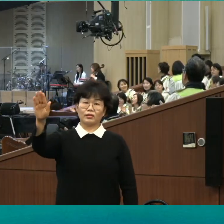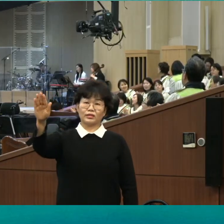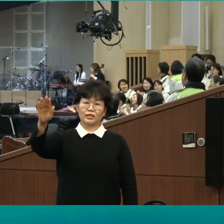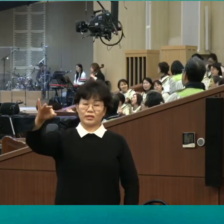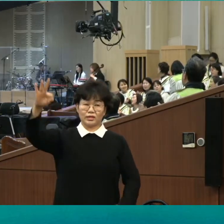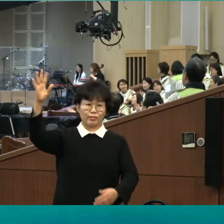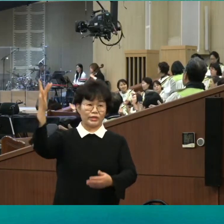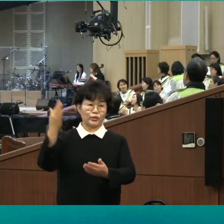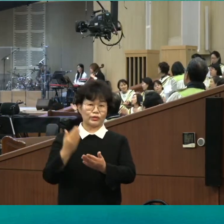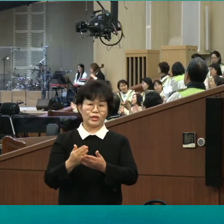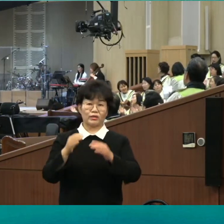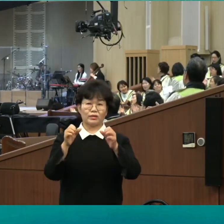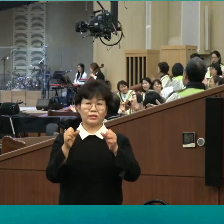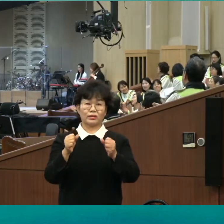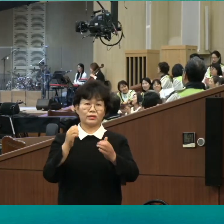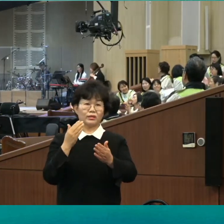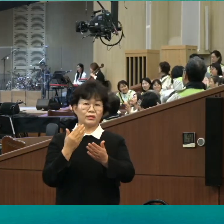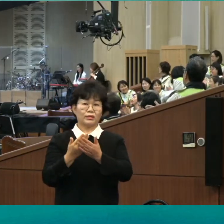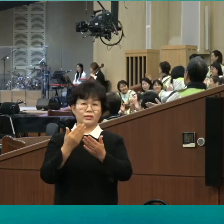성령이여 임하소서.